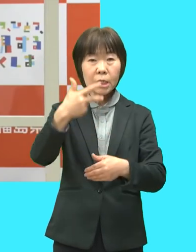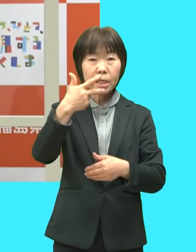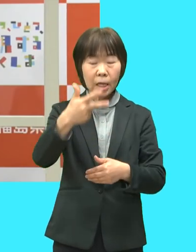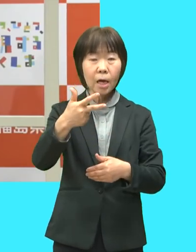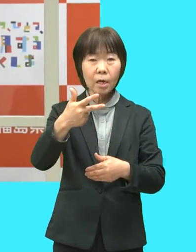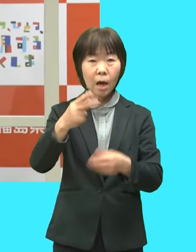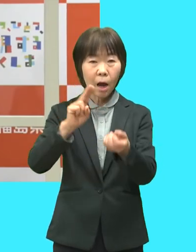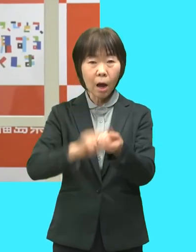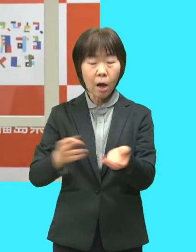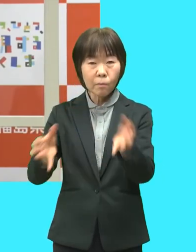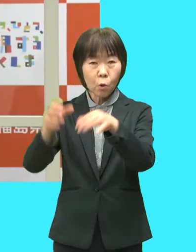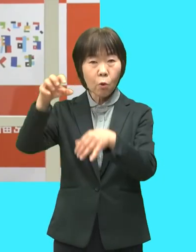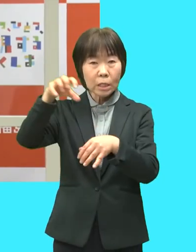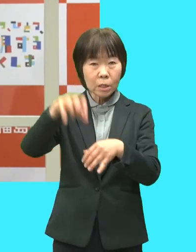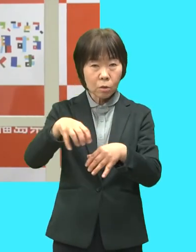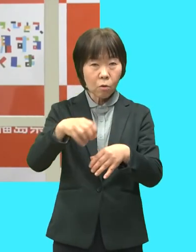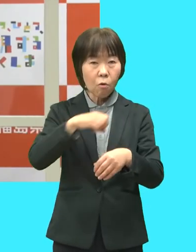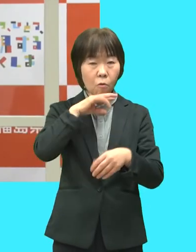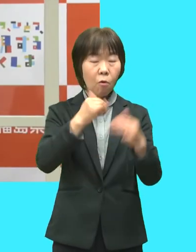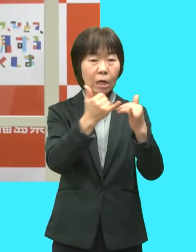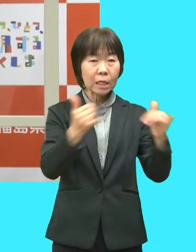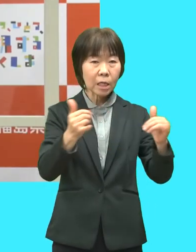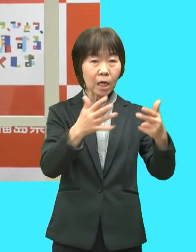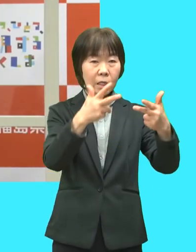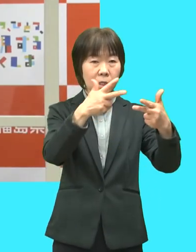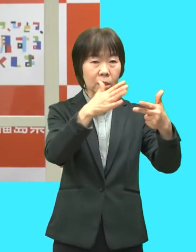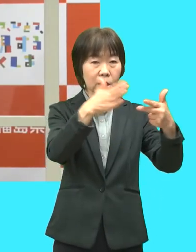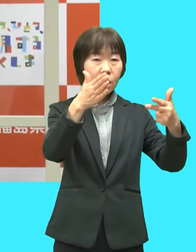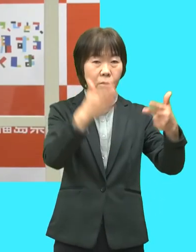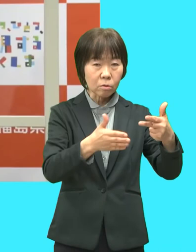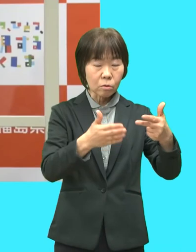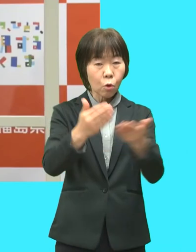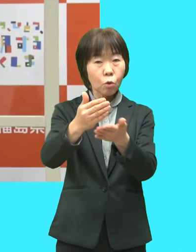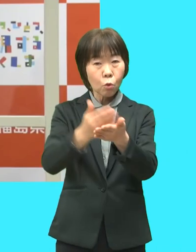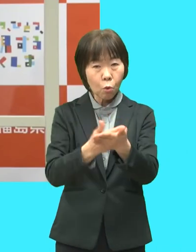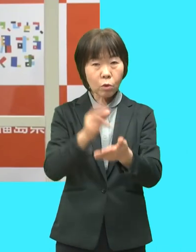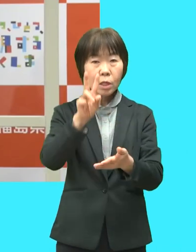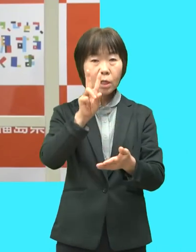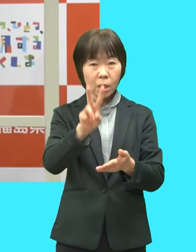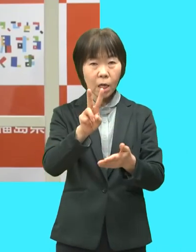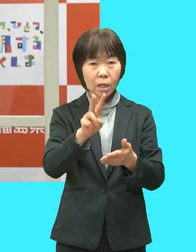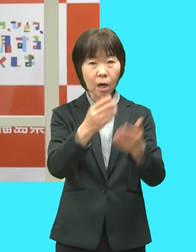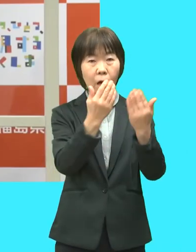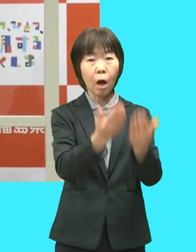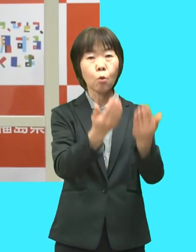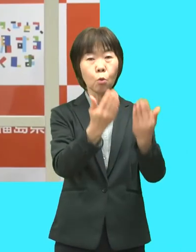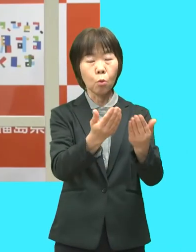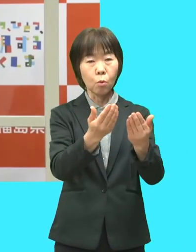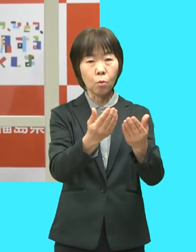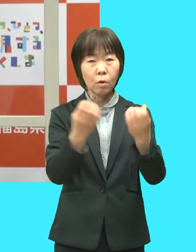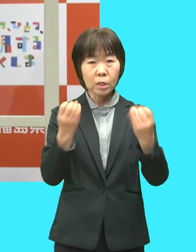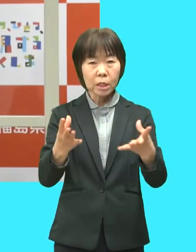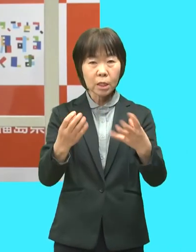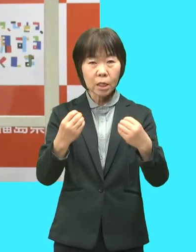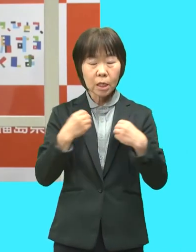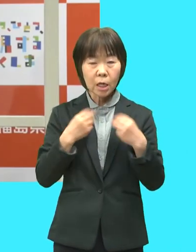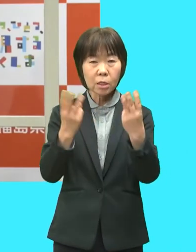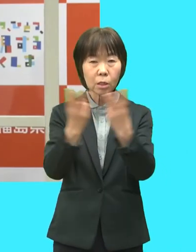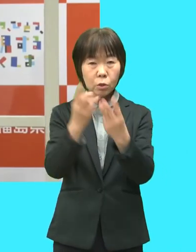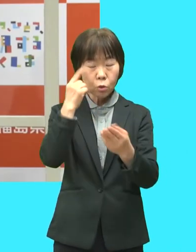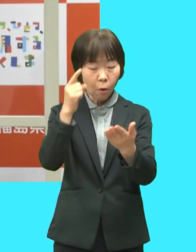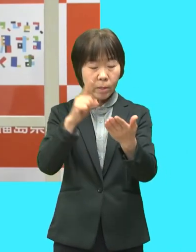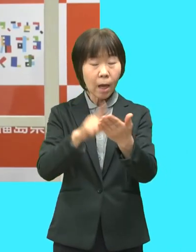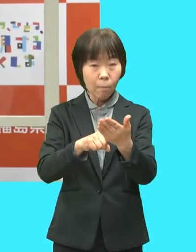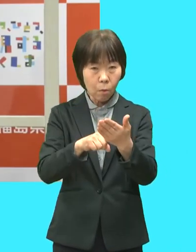が病院と高齢者施設、残り2件が学校であります。で新規感染者数を見ても、